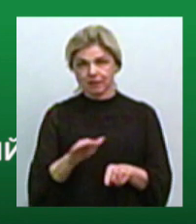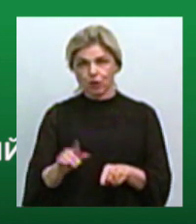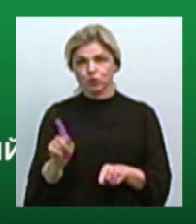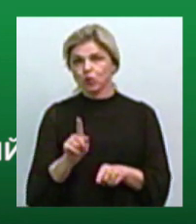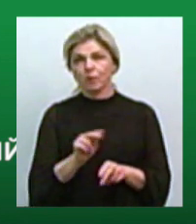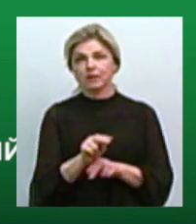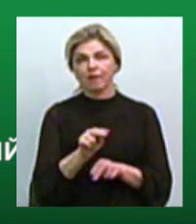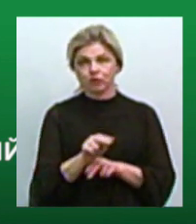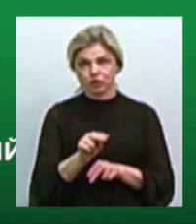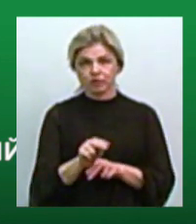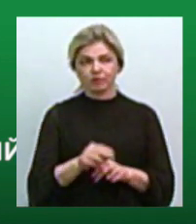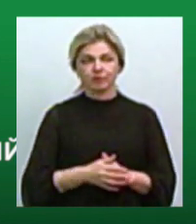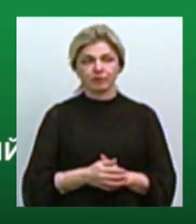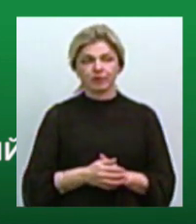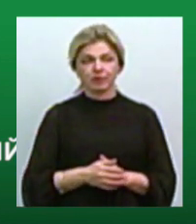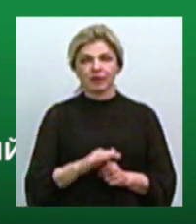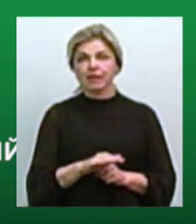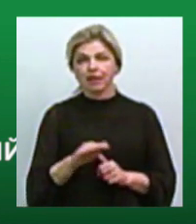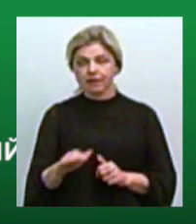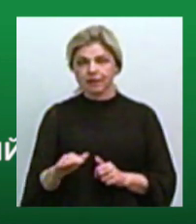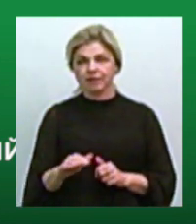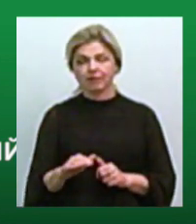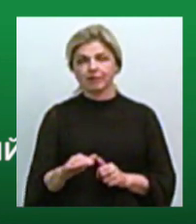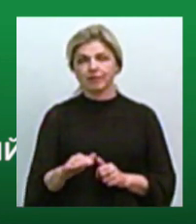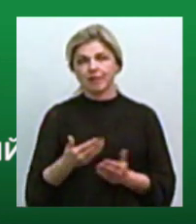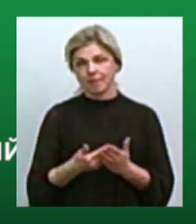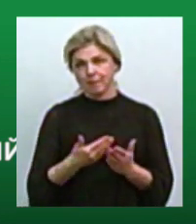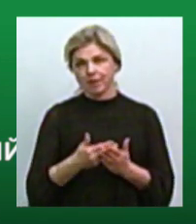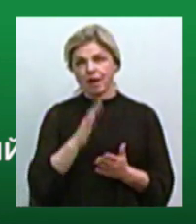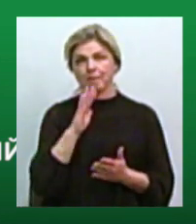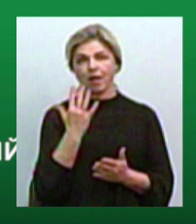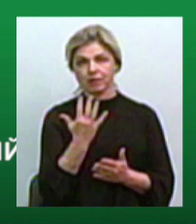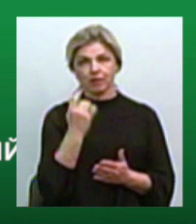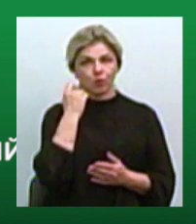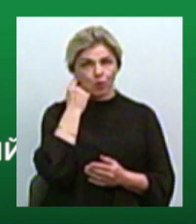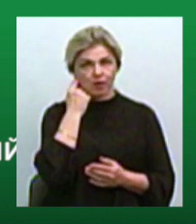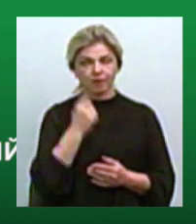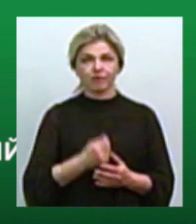навчити саме дітей з приблизно 5 років до